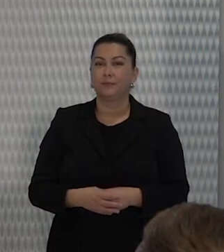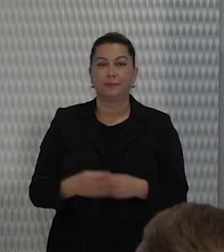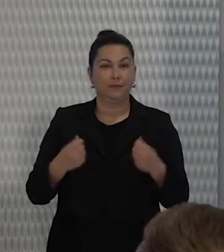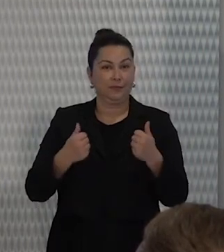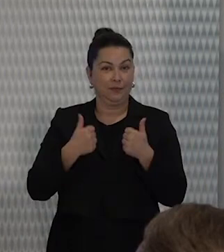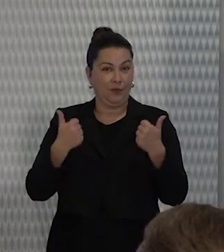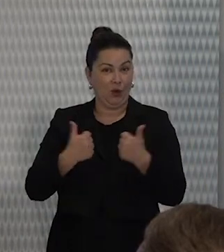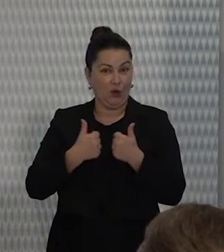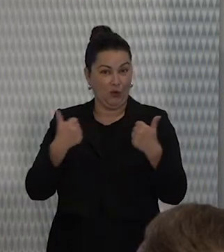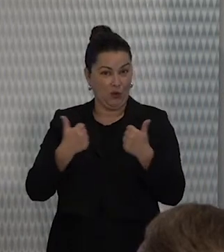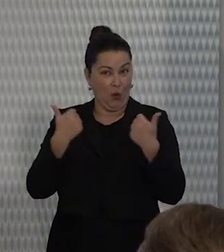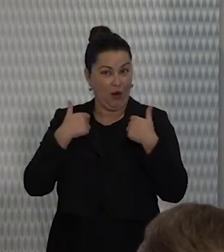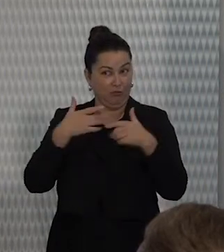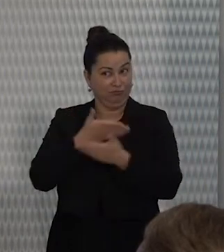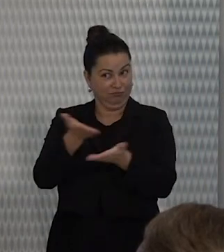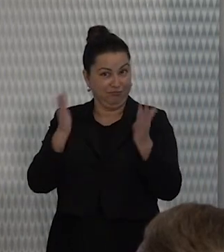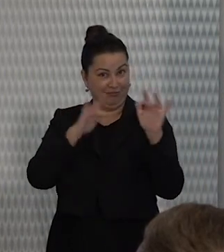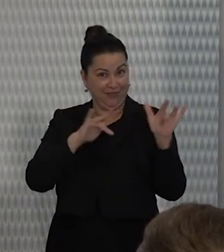Toll, dass Sie da sind.